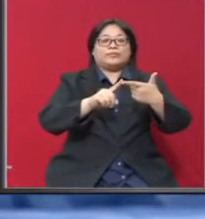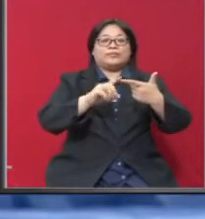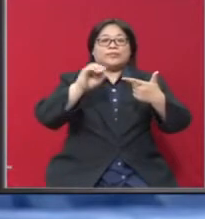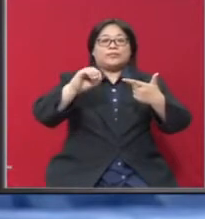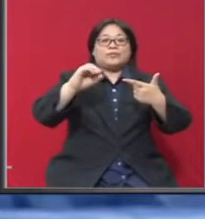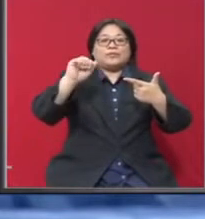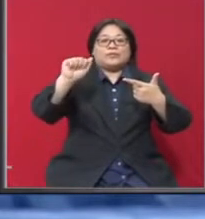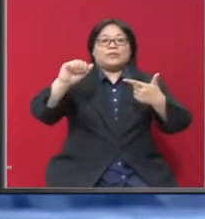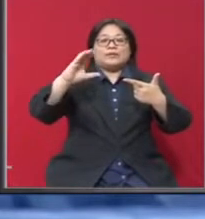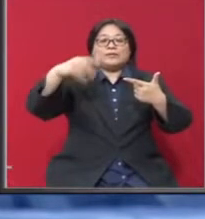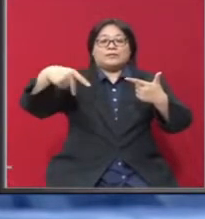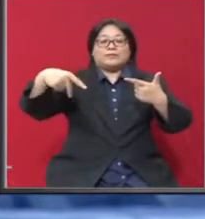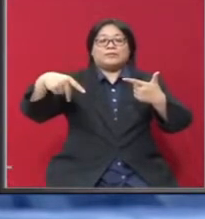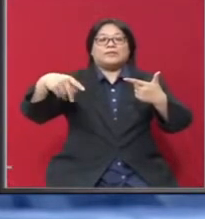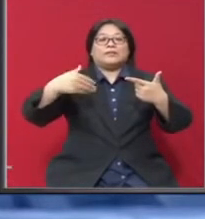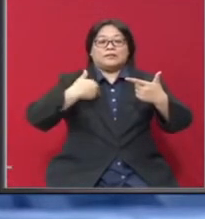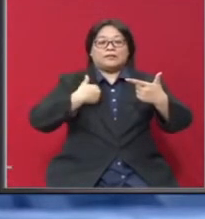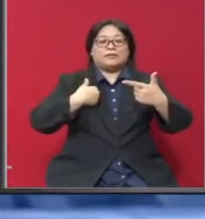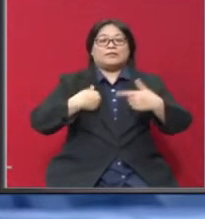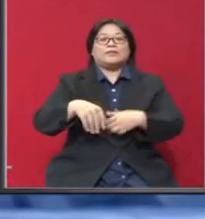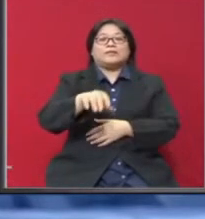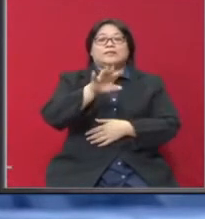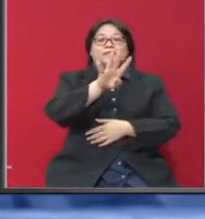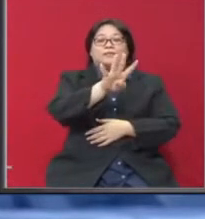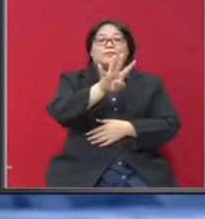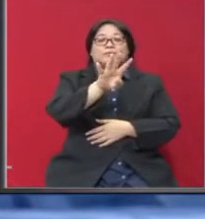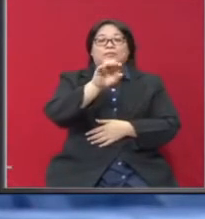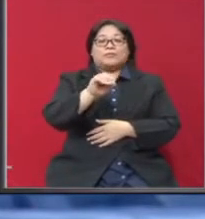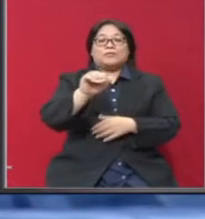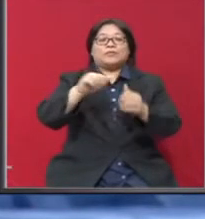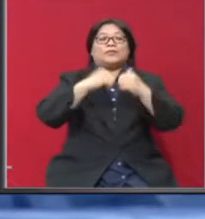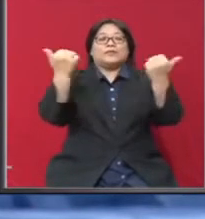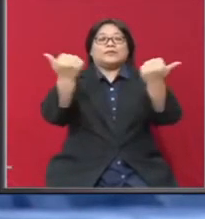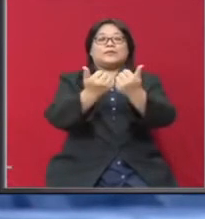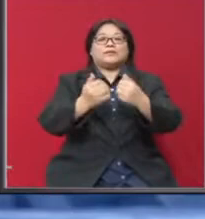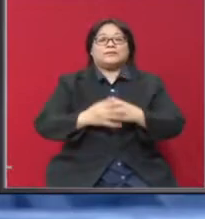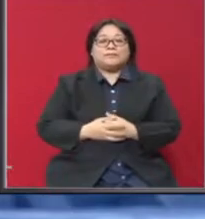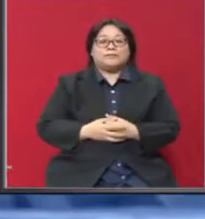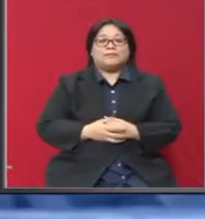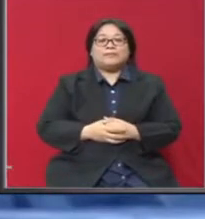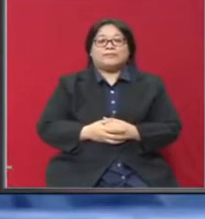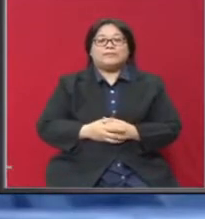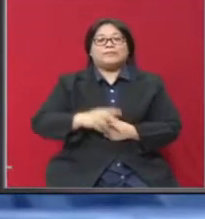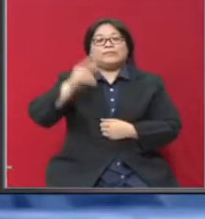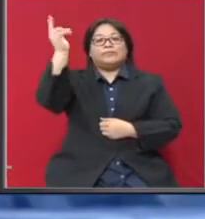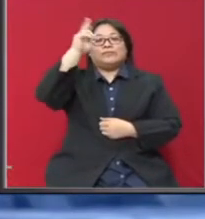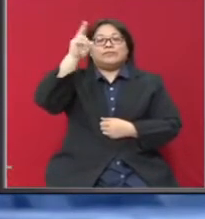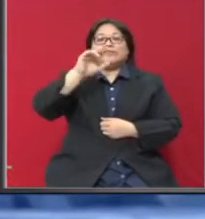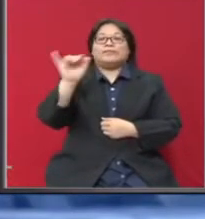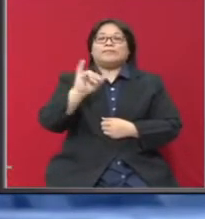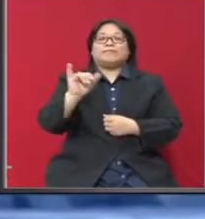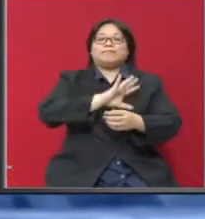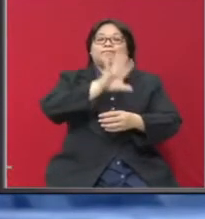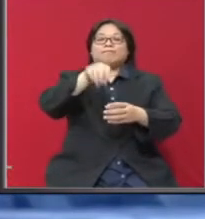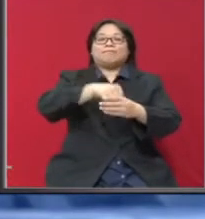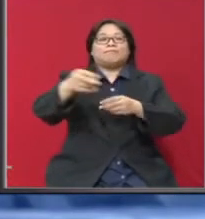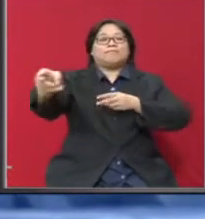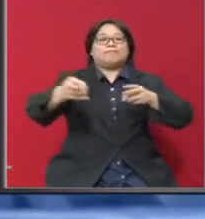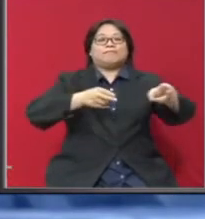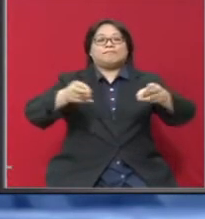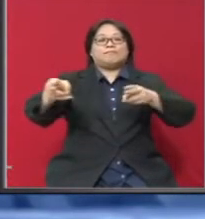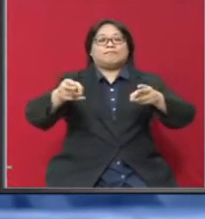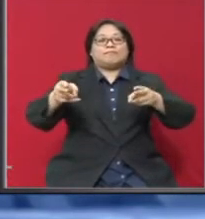organisasi USB sebanyak 40 box agency kerajaan turu mengambil